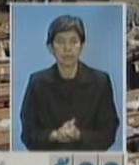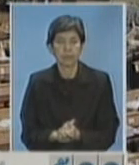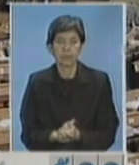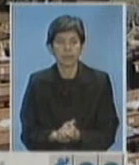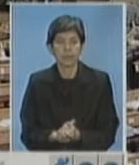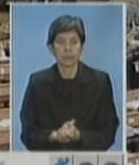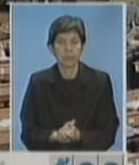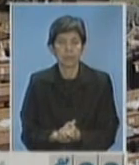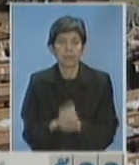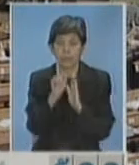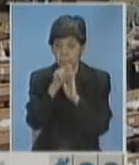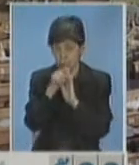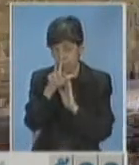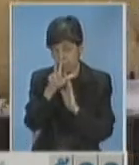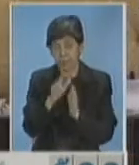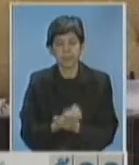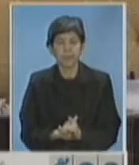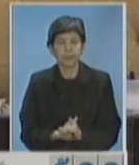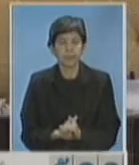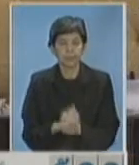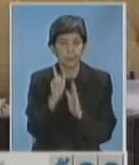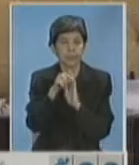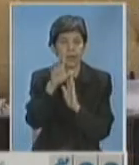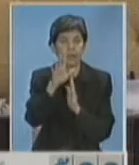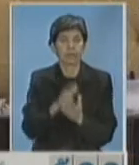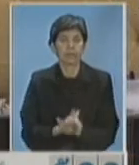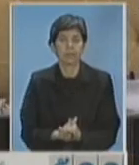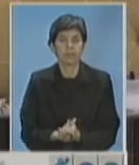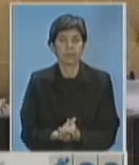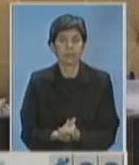เอาว่าสักสามนาทีครับ